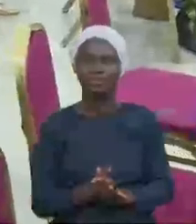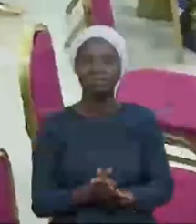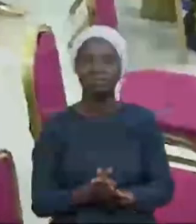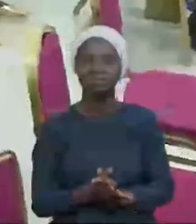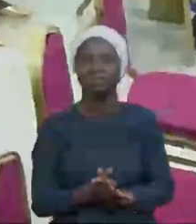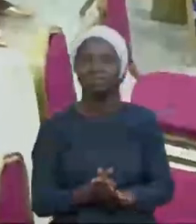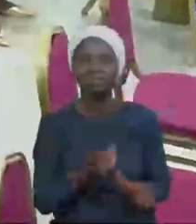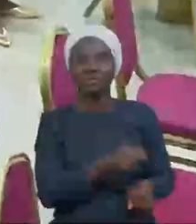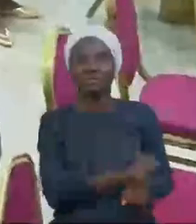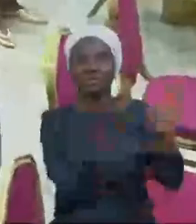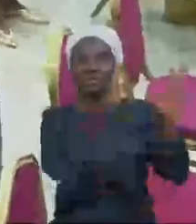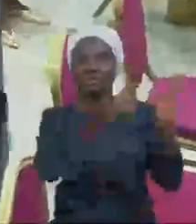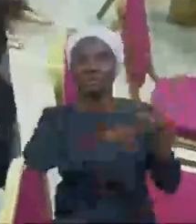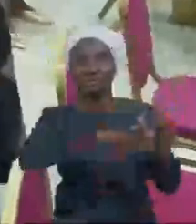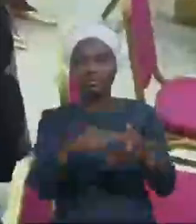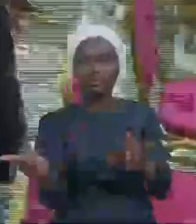montagne, déplace-toi.